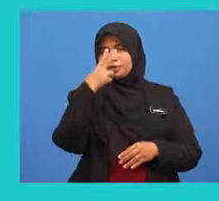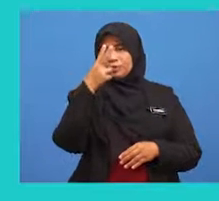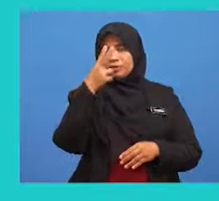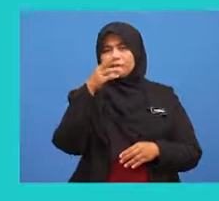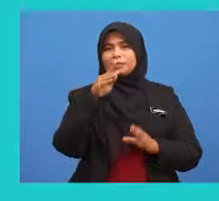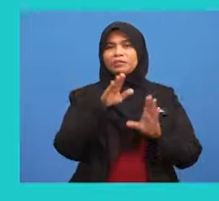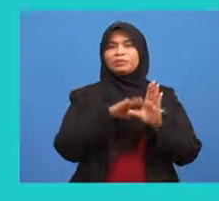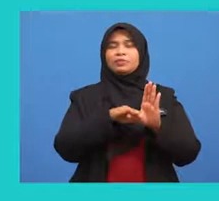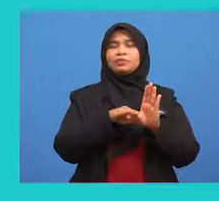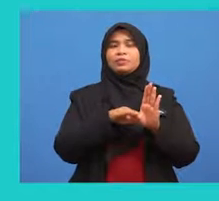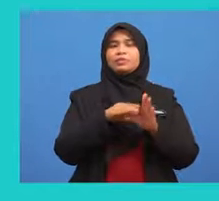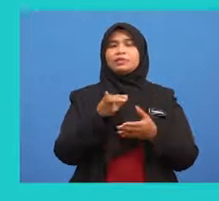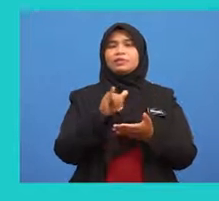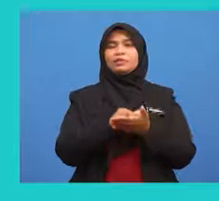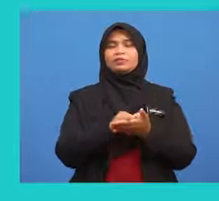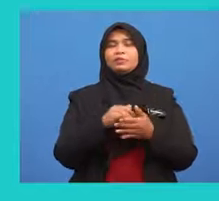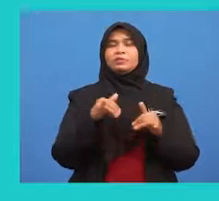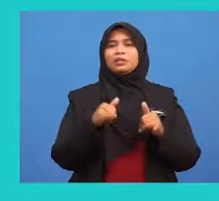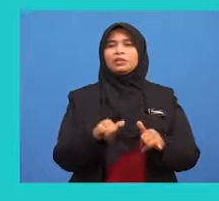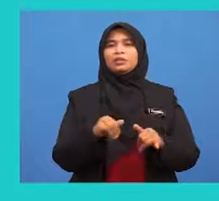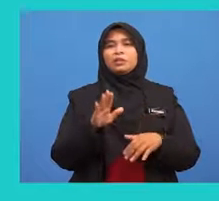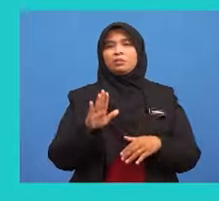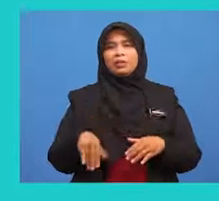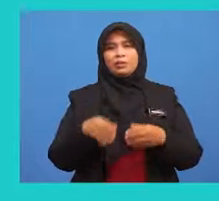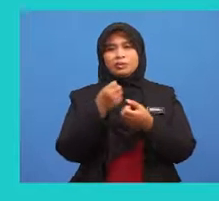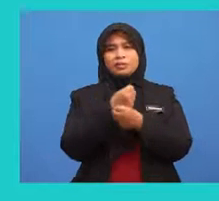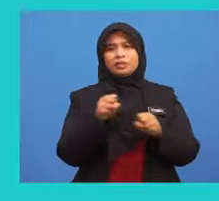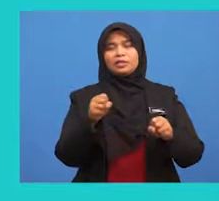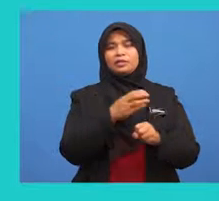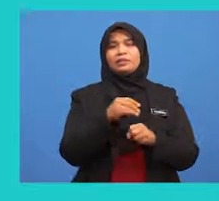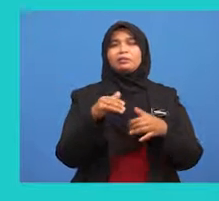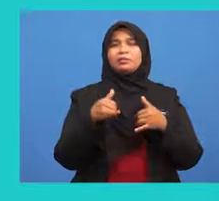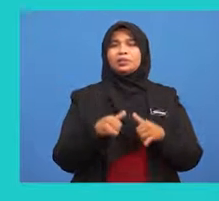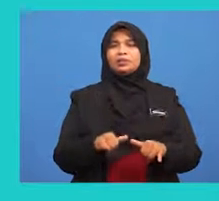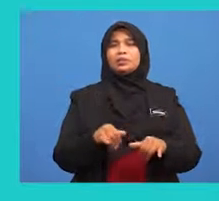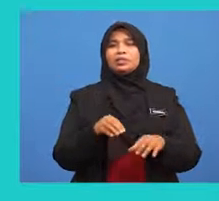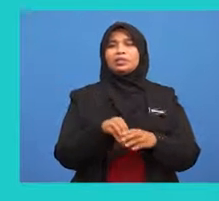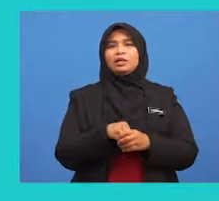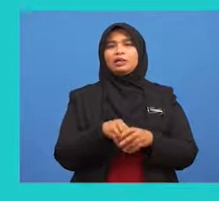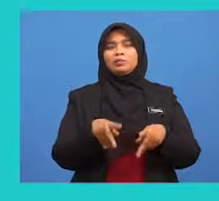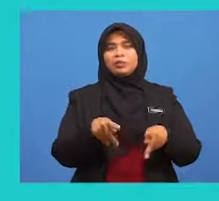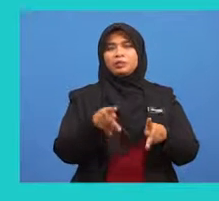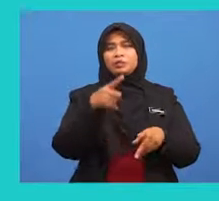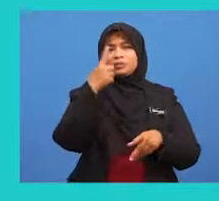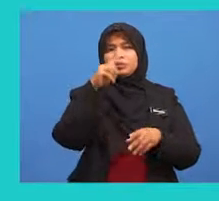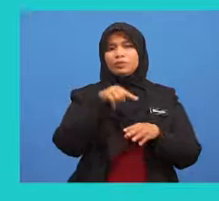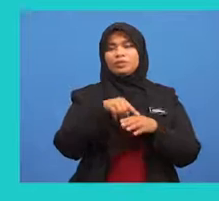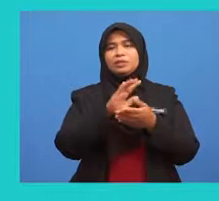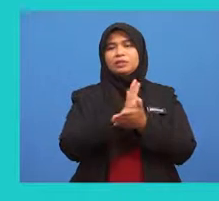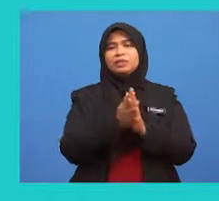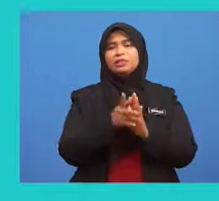Kerusi tersebut masih belum siap dipasang dan masih dalam proses untuk